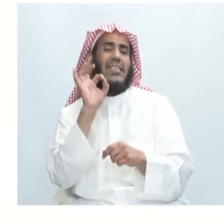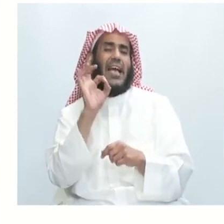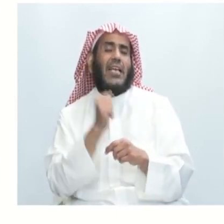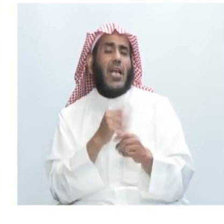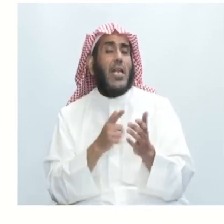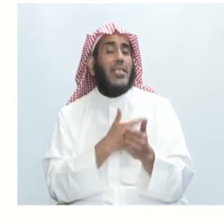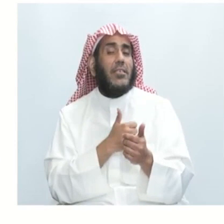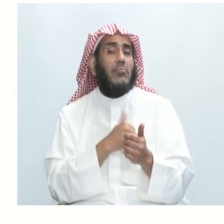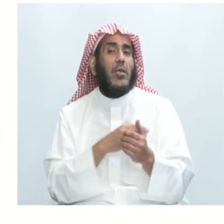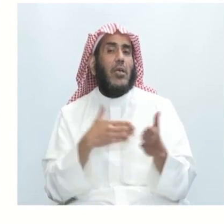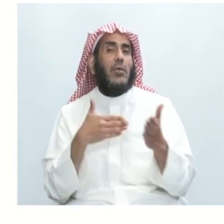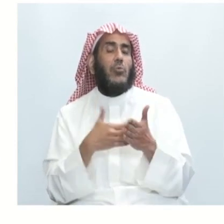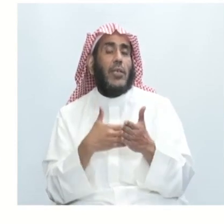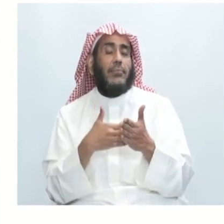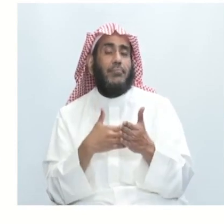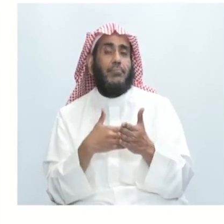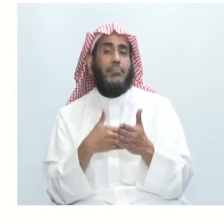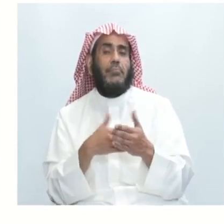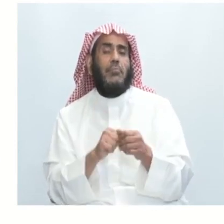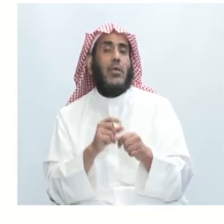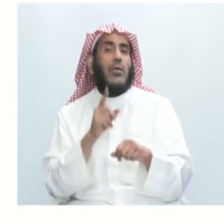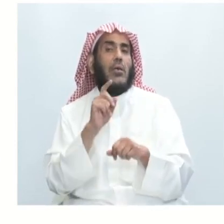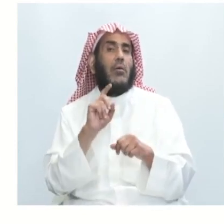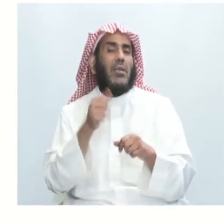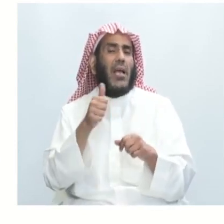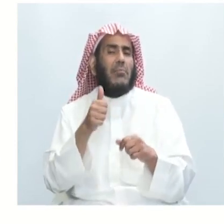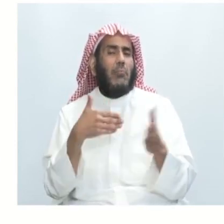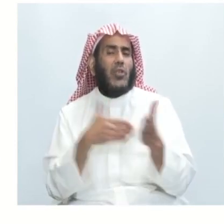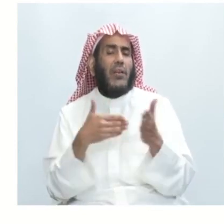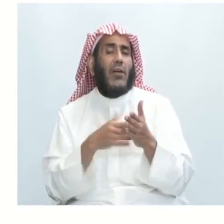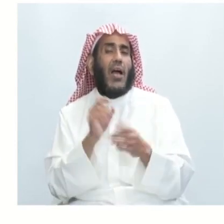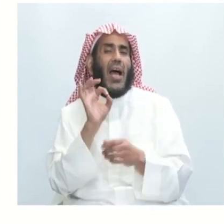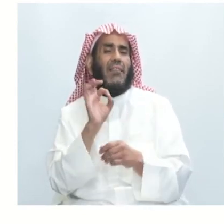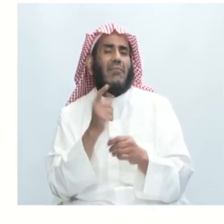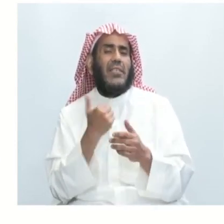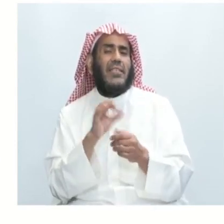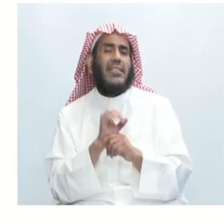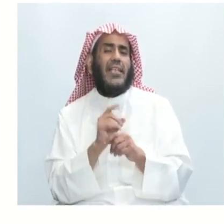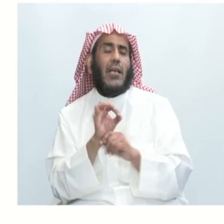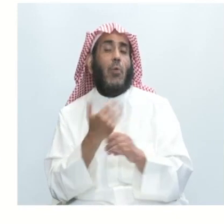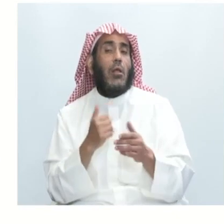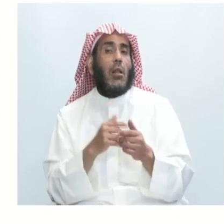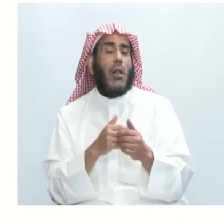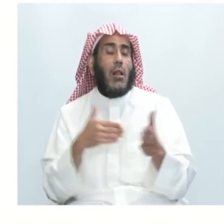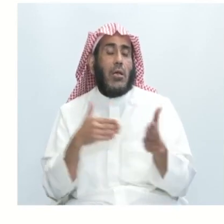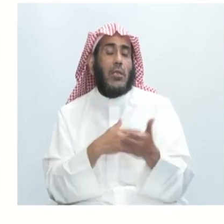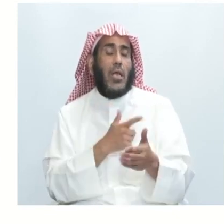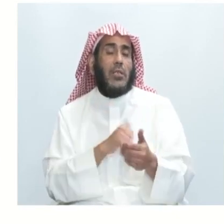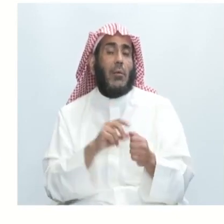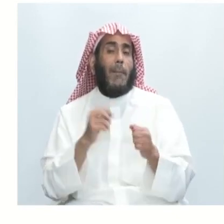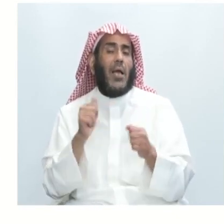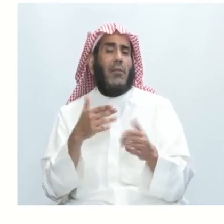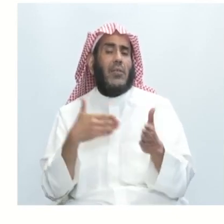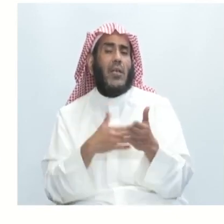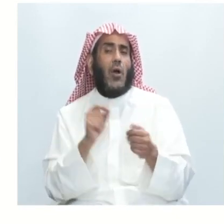الاسم منتهي همم بهمزه متطرفه اذا انتهى الاسم بحرف صحيح او